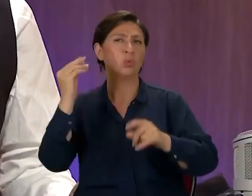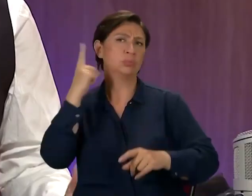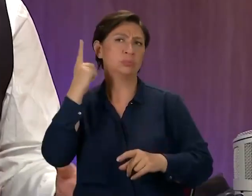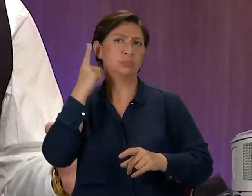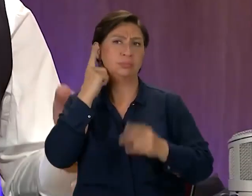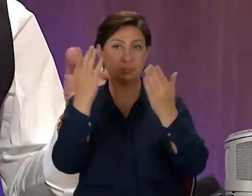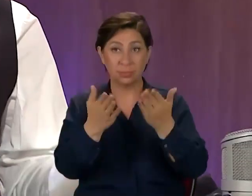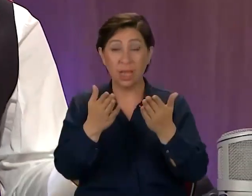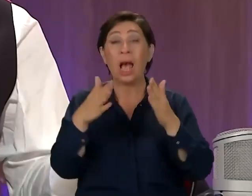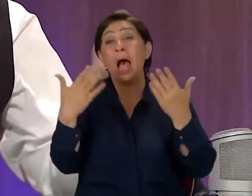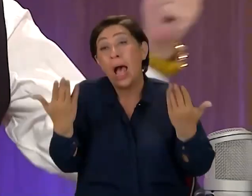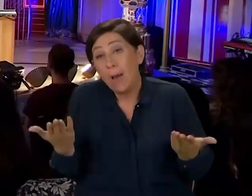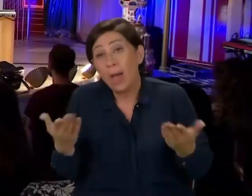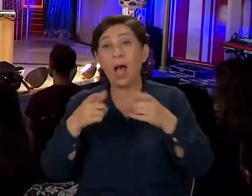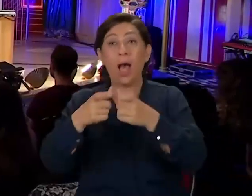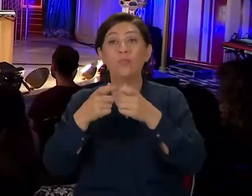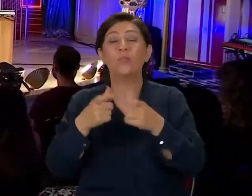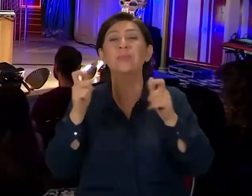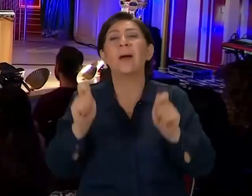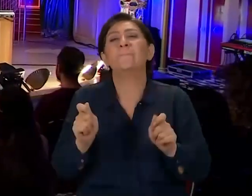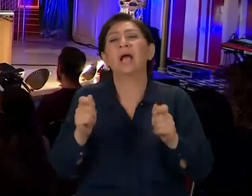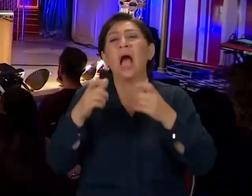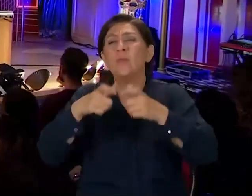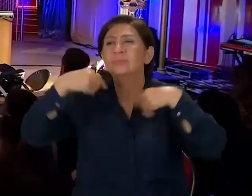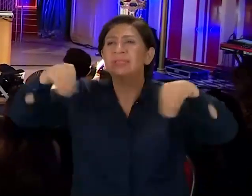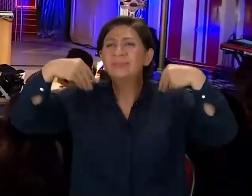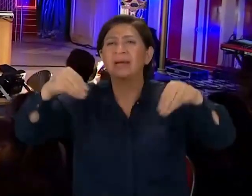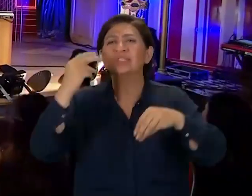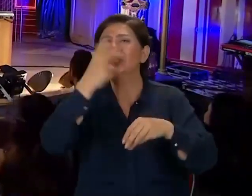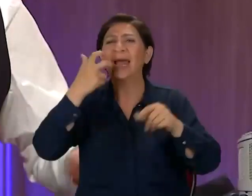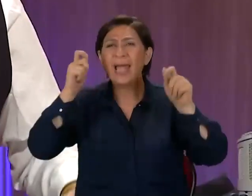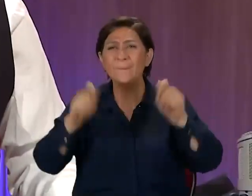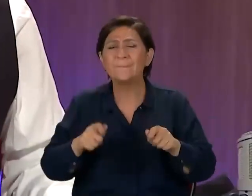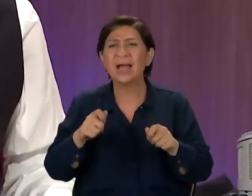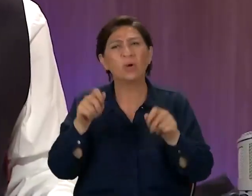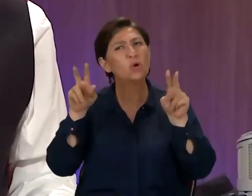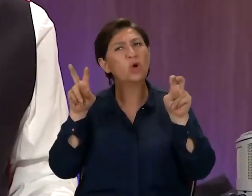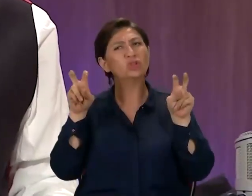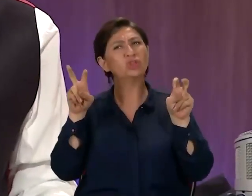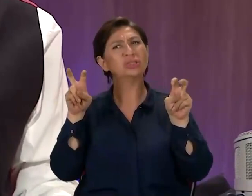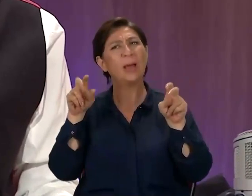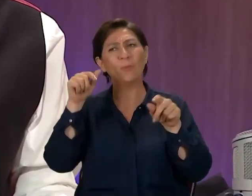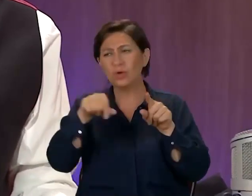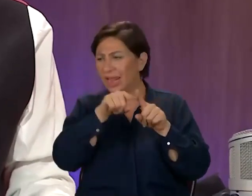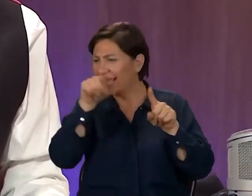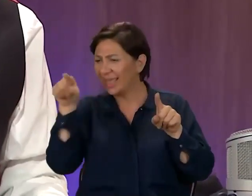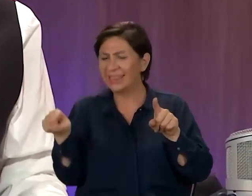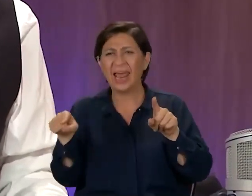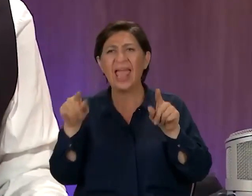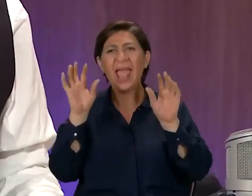şöhretli bir adamsın. Fakat albüm yapmak, albüm satmak, şarkı çıkarmak filan konusunda bugüne kadar